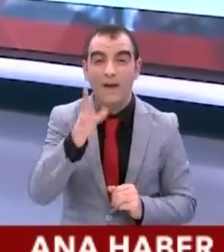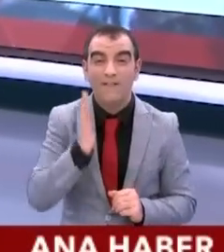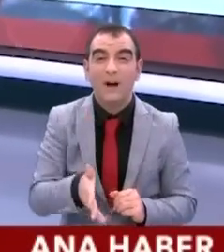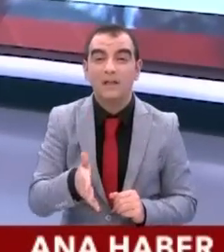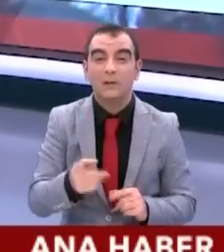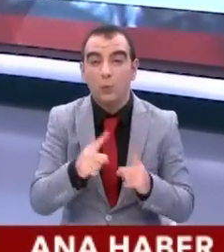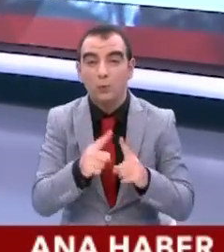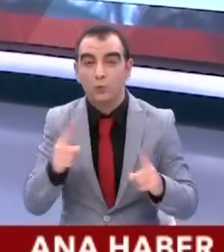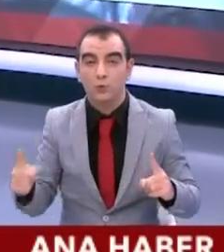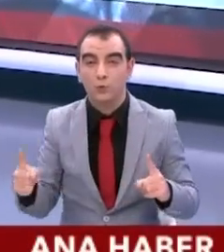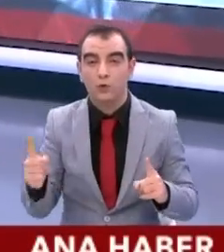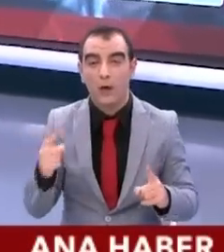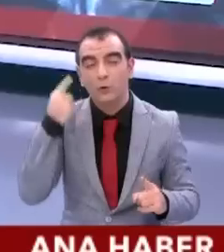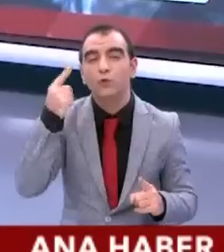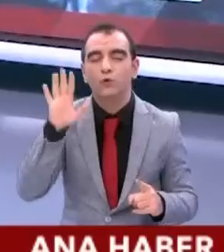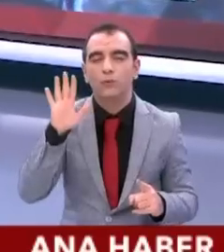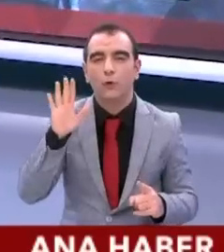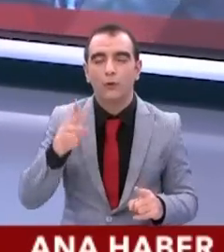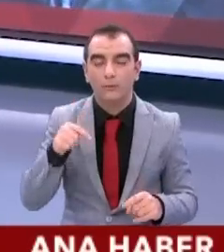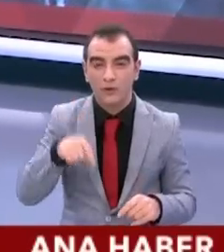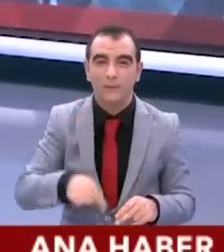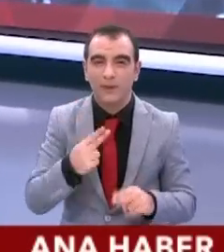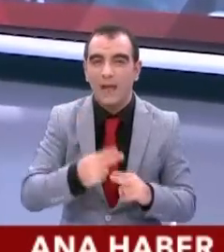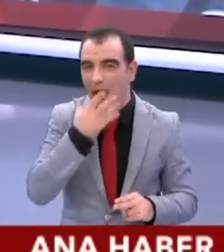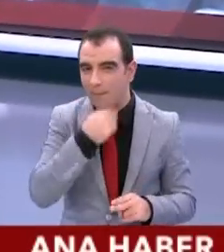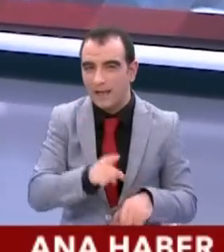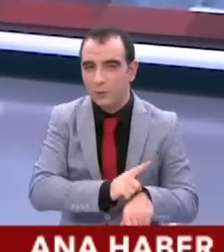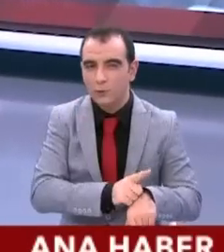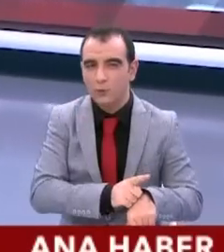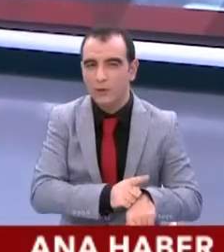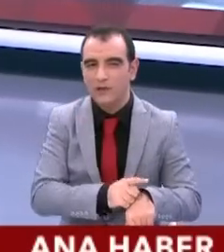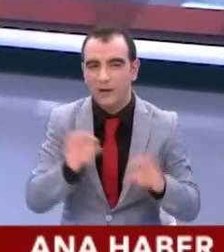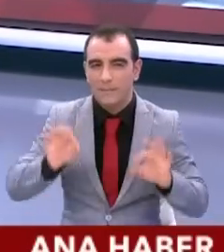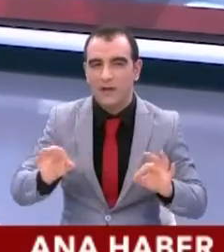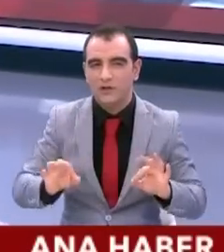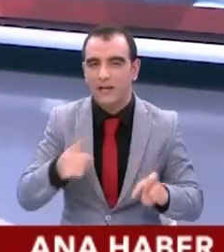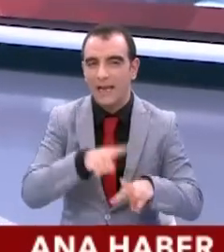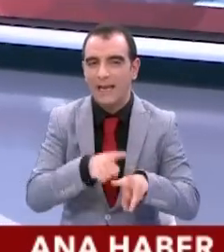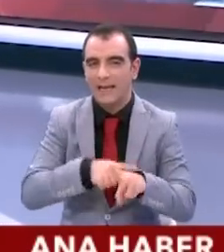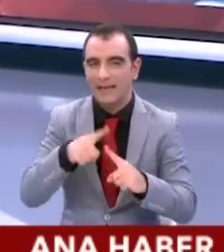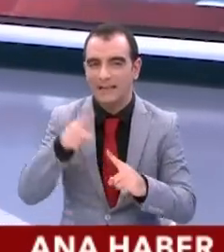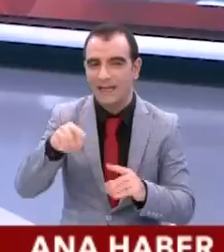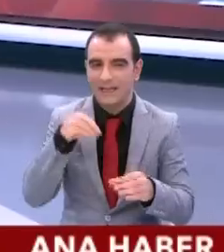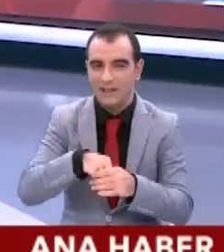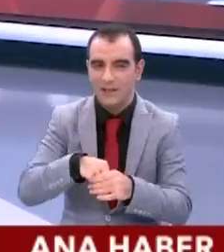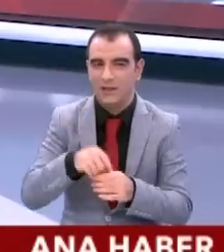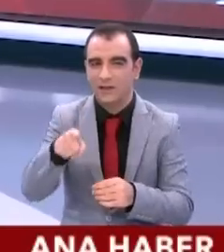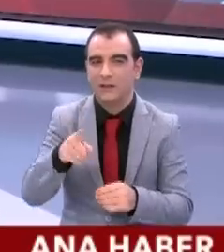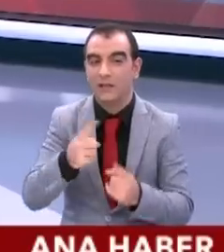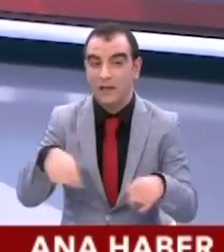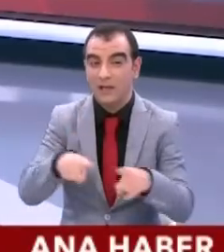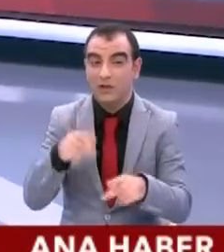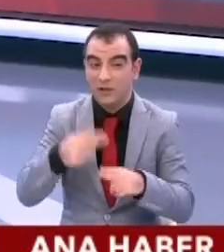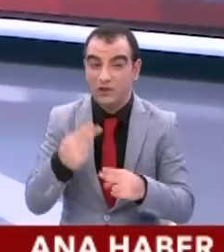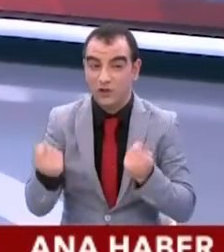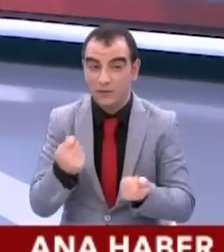uzacağı öngörülmüyor Ee artık emeklilik süreci başlayacak eyt'ler için hazırlıklarını yavaş yavaş tamamlasınlar